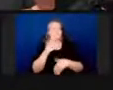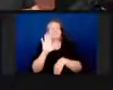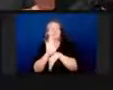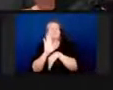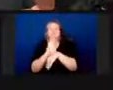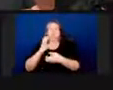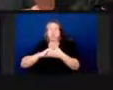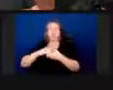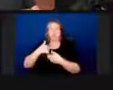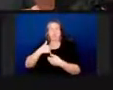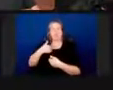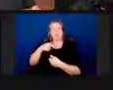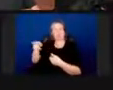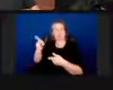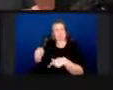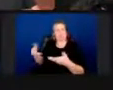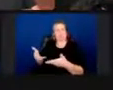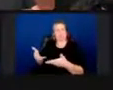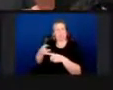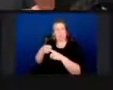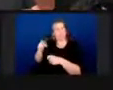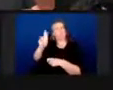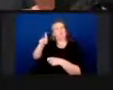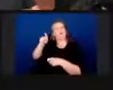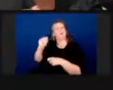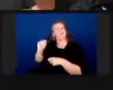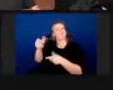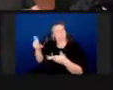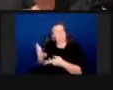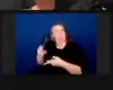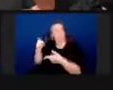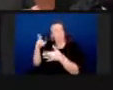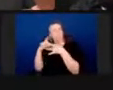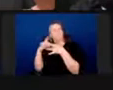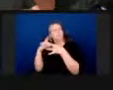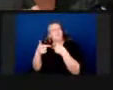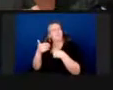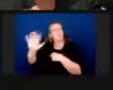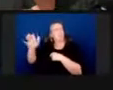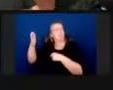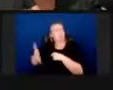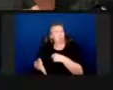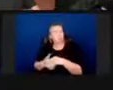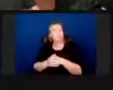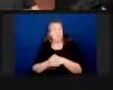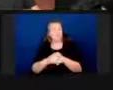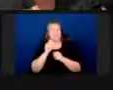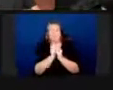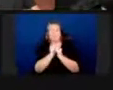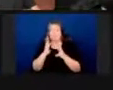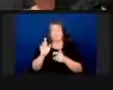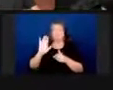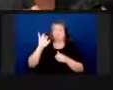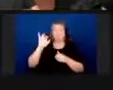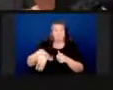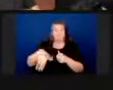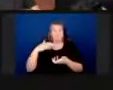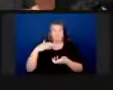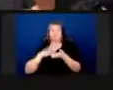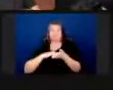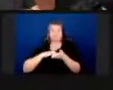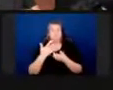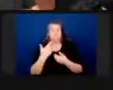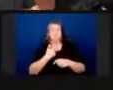na wabia wengine kama vile Tony aliye hapa, na iwapo hawangetusaidia